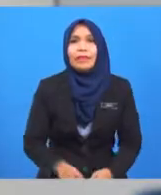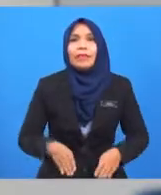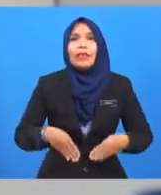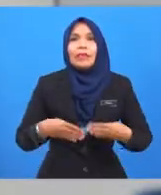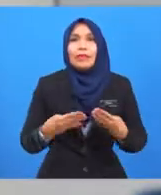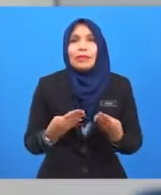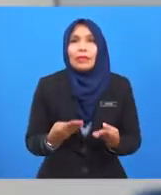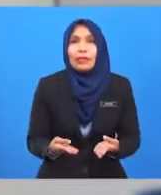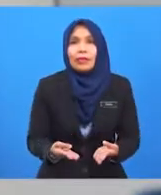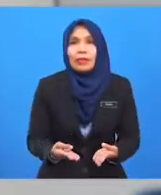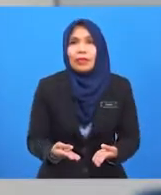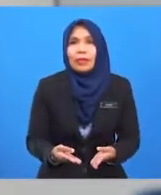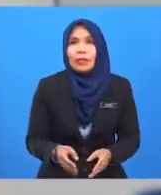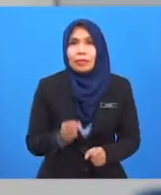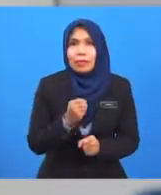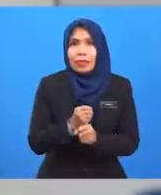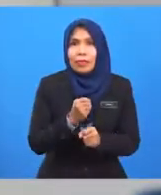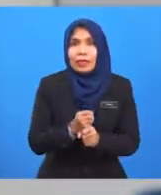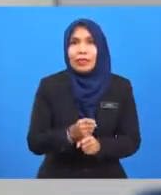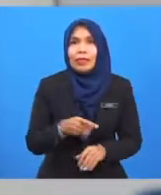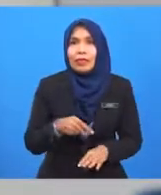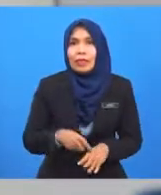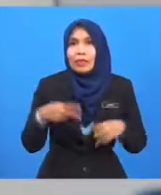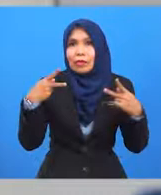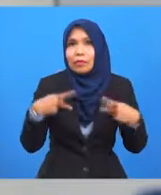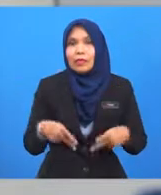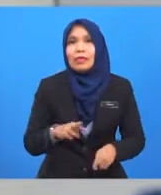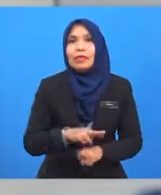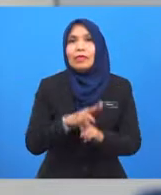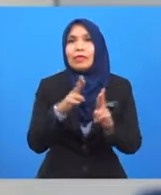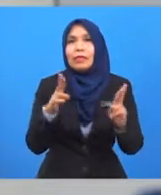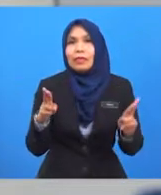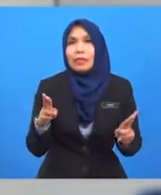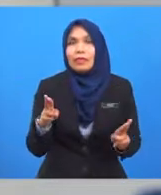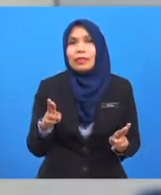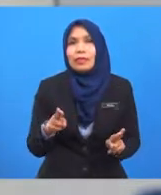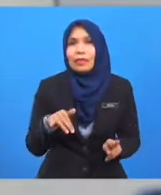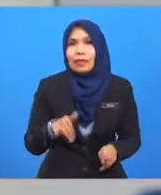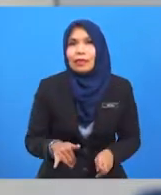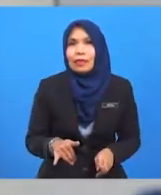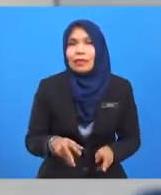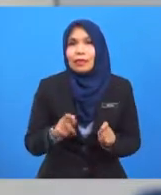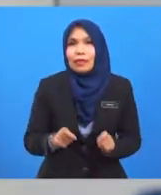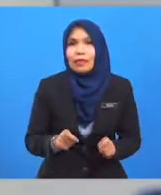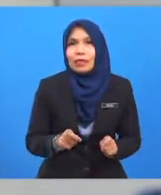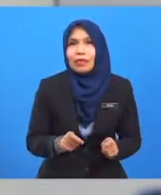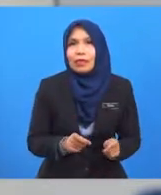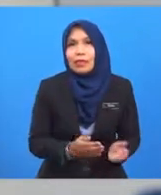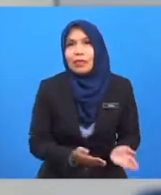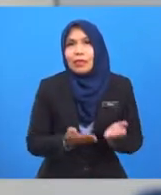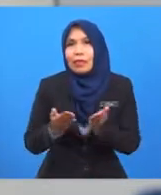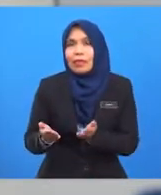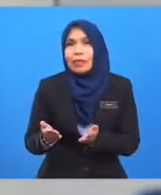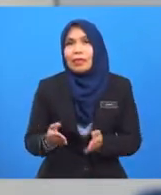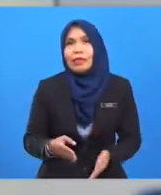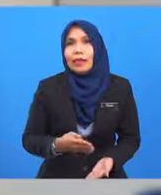Bagaimana pula dengan para pekerja di pasaraya yang perlu memunggah barang-barang dari lori